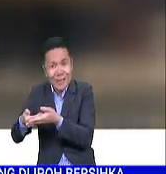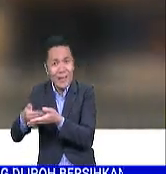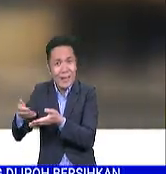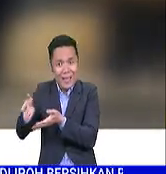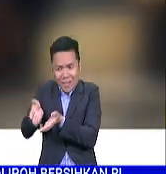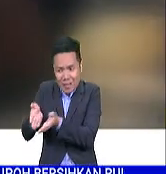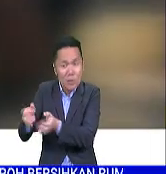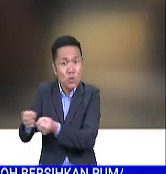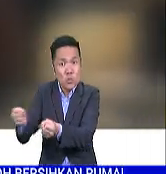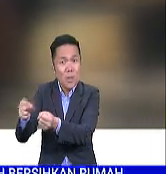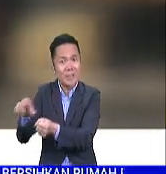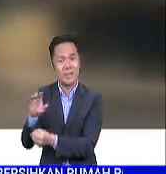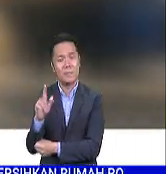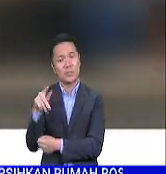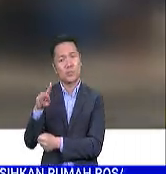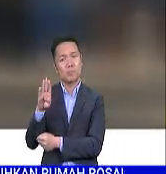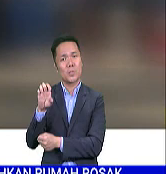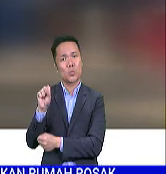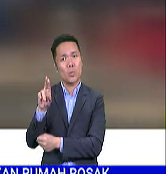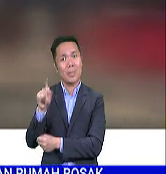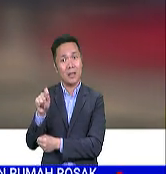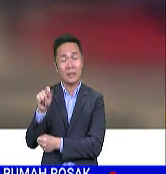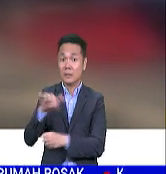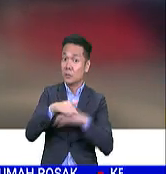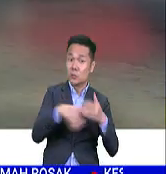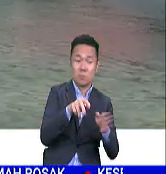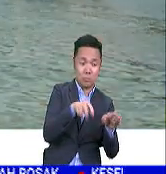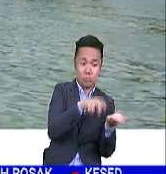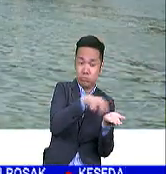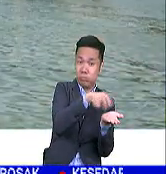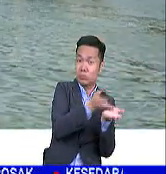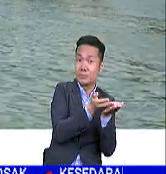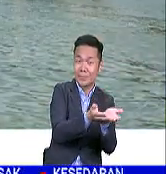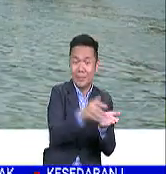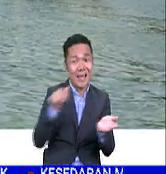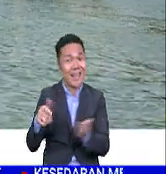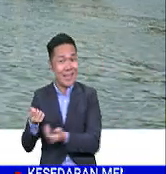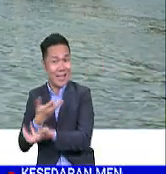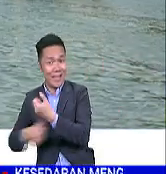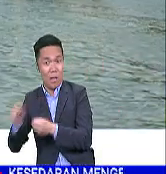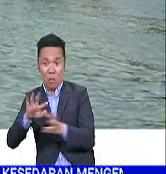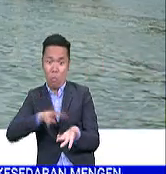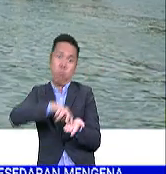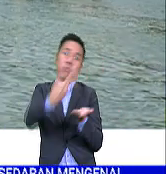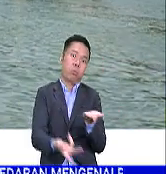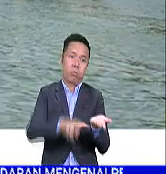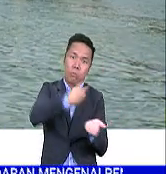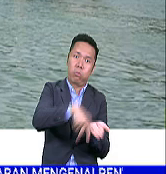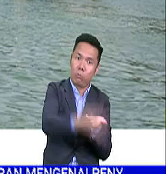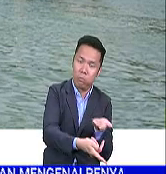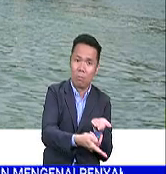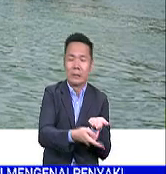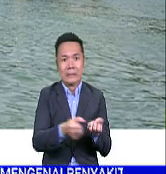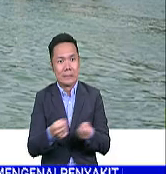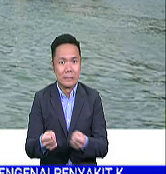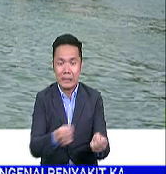Besut berhampiran jeti. Akibat pelanggaran, kesemua penumpang serta kru bot pelancong dan bot nelayan itu terjatuh ke dalam sungai dan